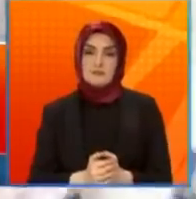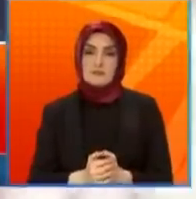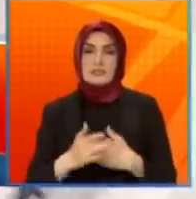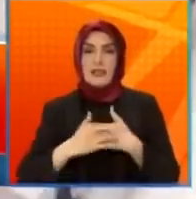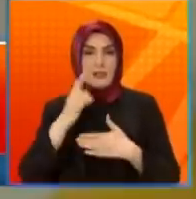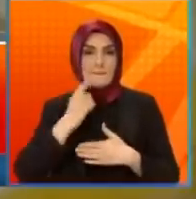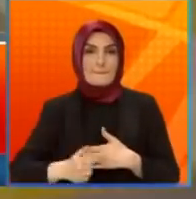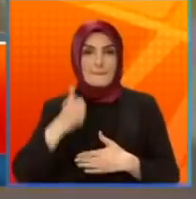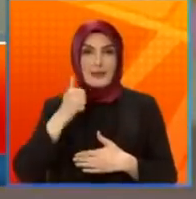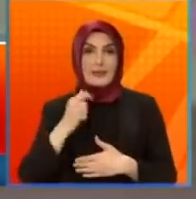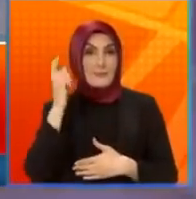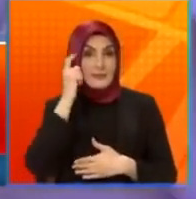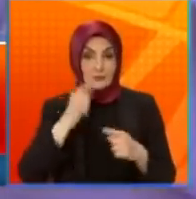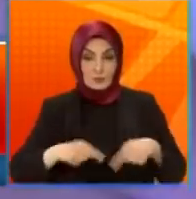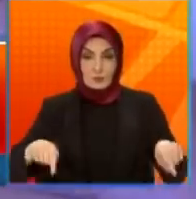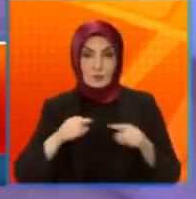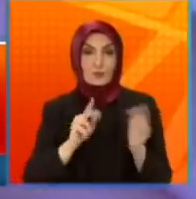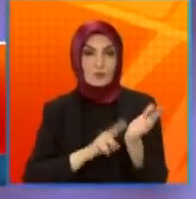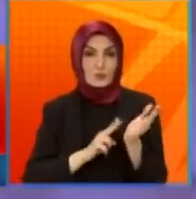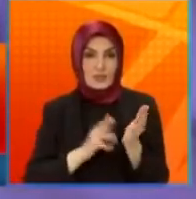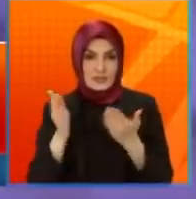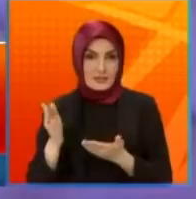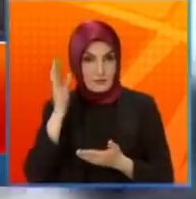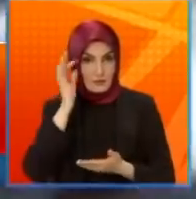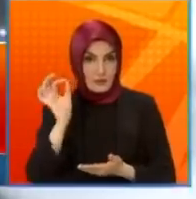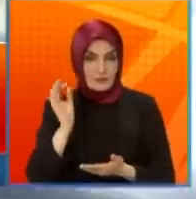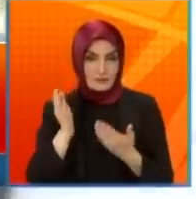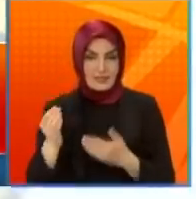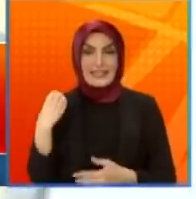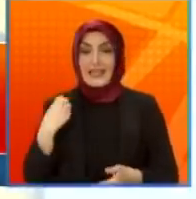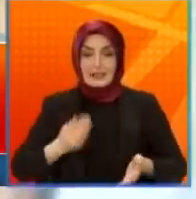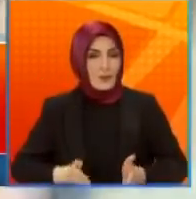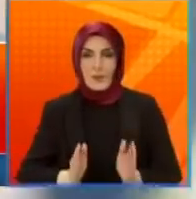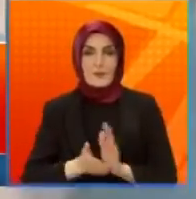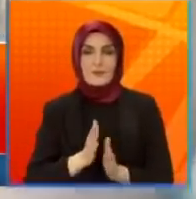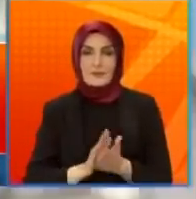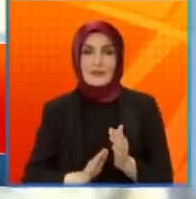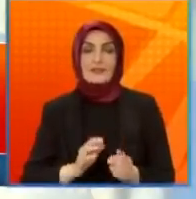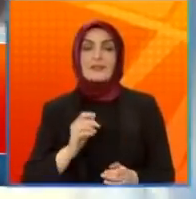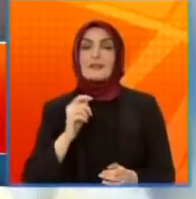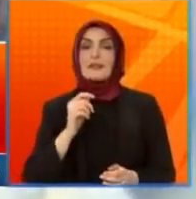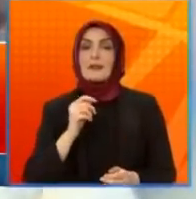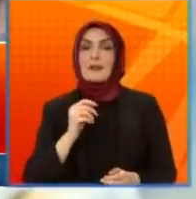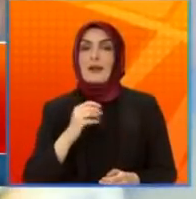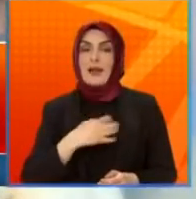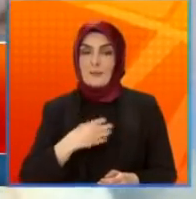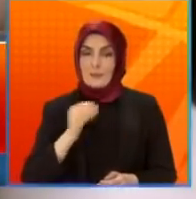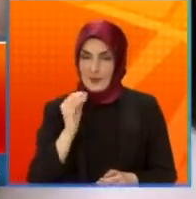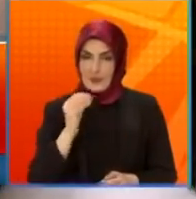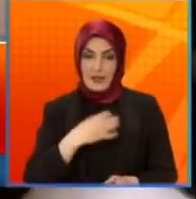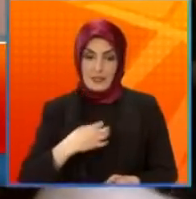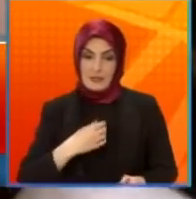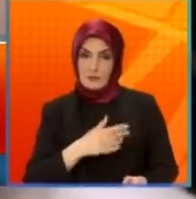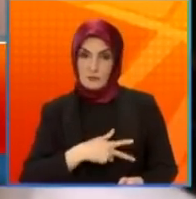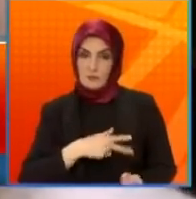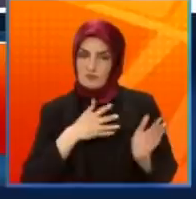Kurulu üyesi Profesör Doktor Mehmet Ceyhan, özellikle yeni doğum yapanların bebeklerini anne sütünden mahrum bırakmamaları